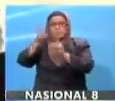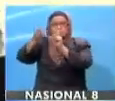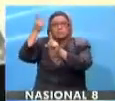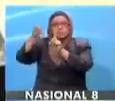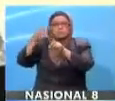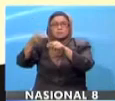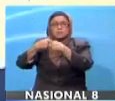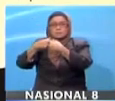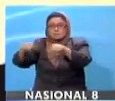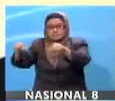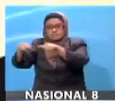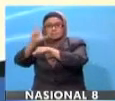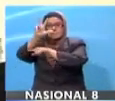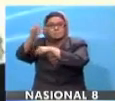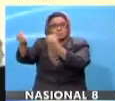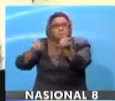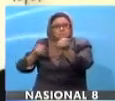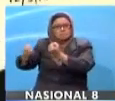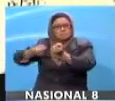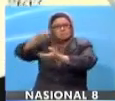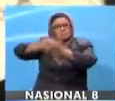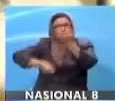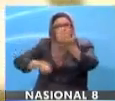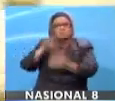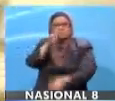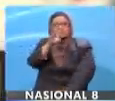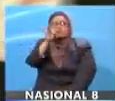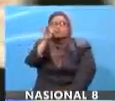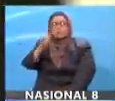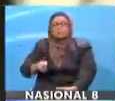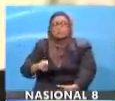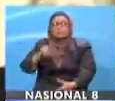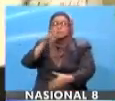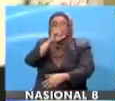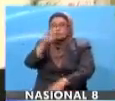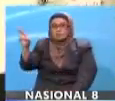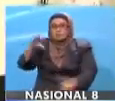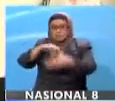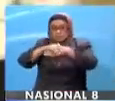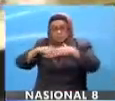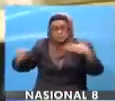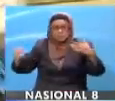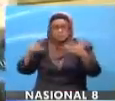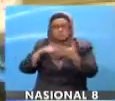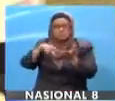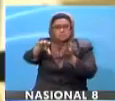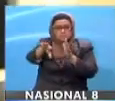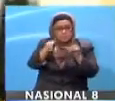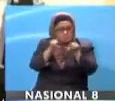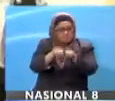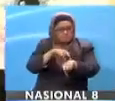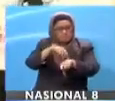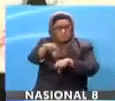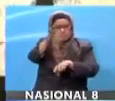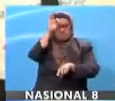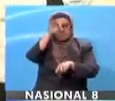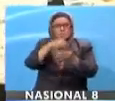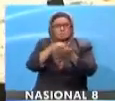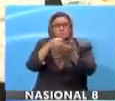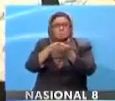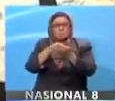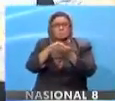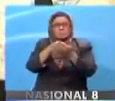kereta dianggarkan bernilai RM280,000. Turut ditemui wang tunai berjumlah